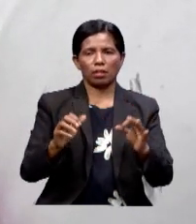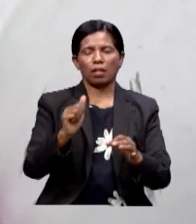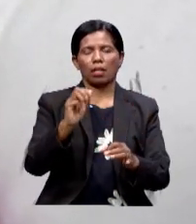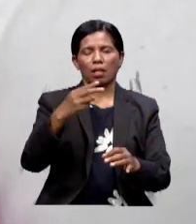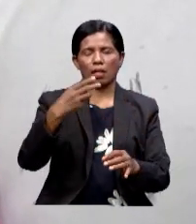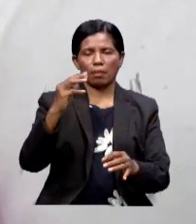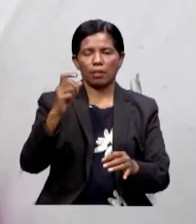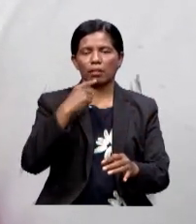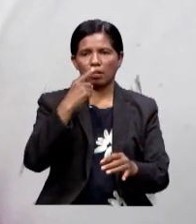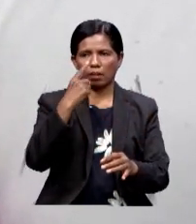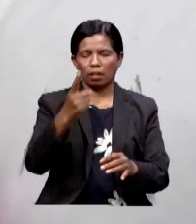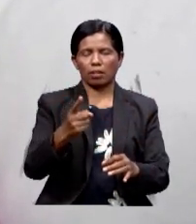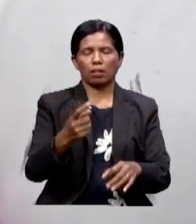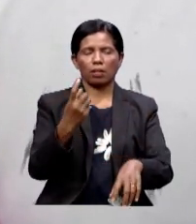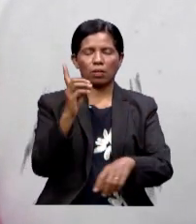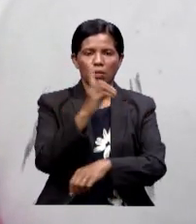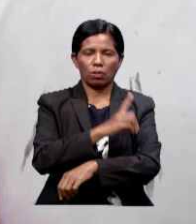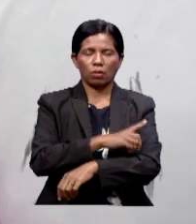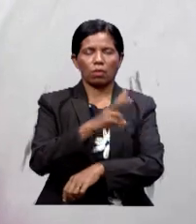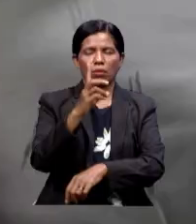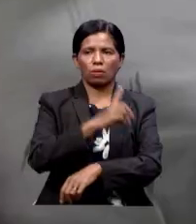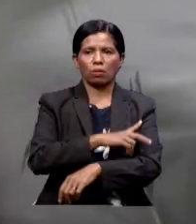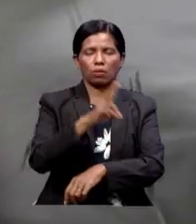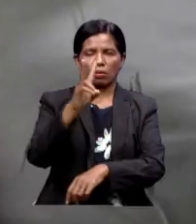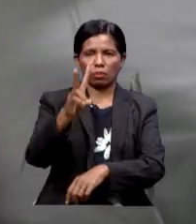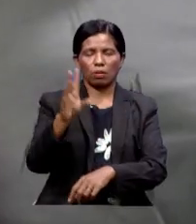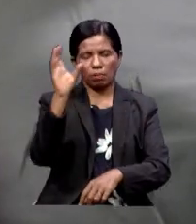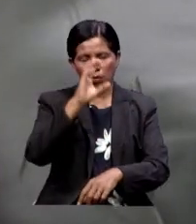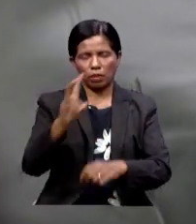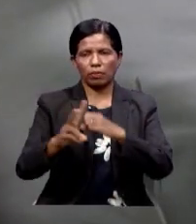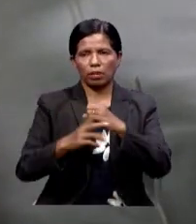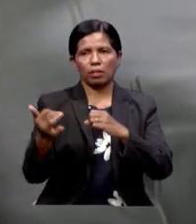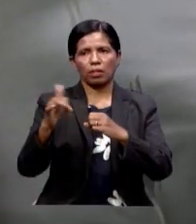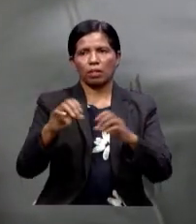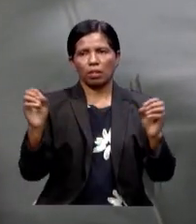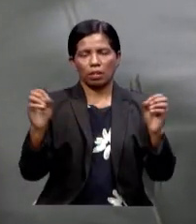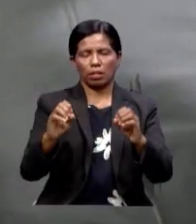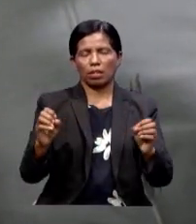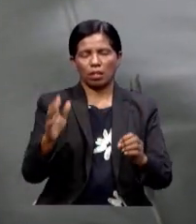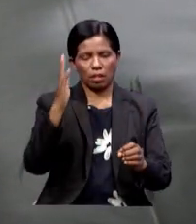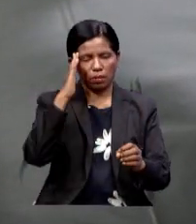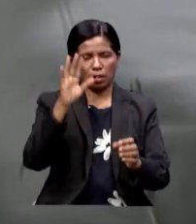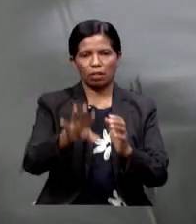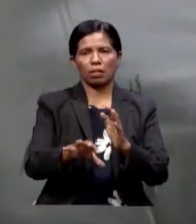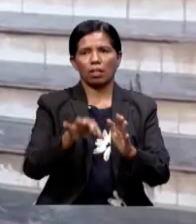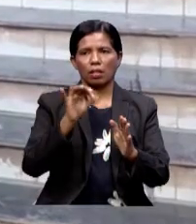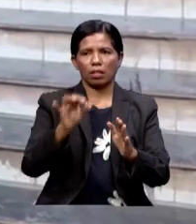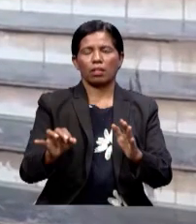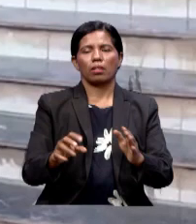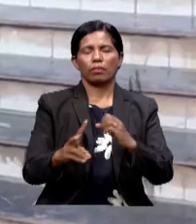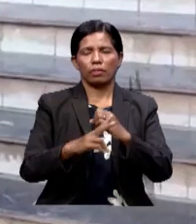Seha pateten durante lorong ru ona buka vitima Sira maibe ni ala espera katak atu hetan fali vitima